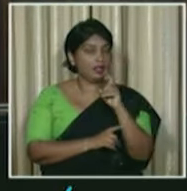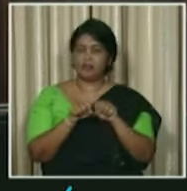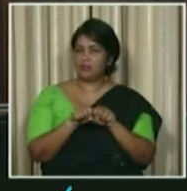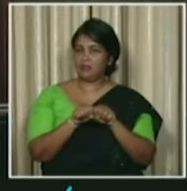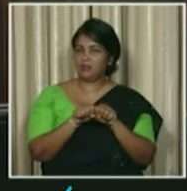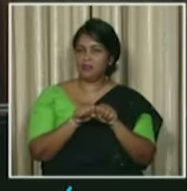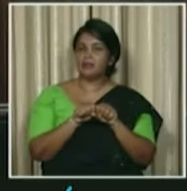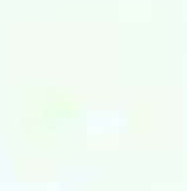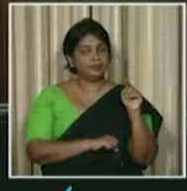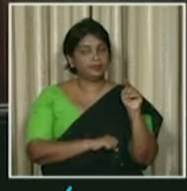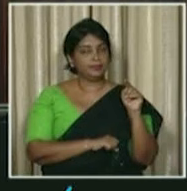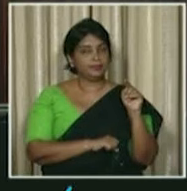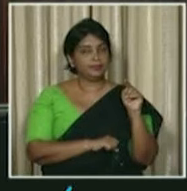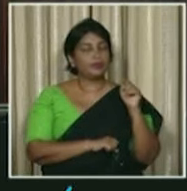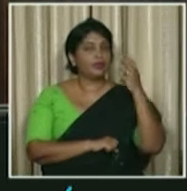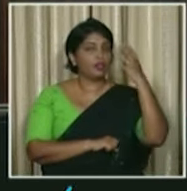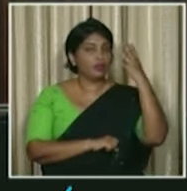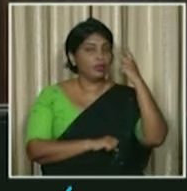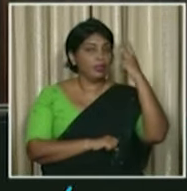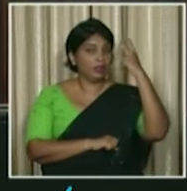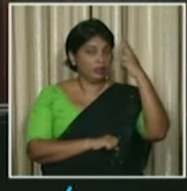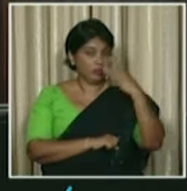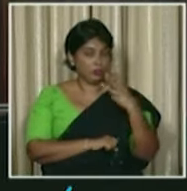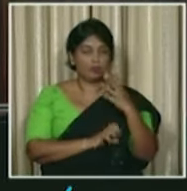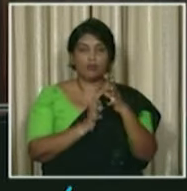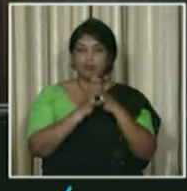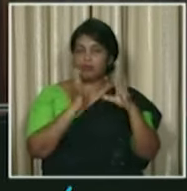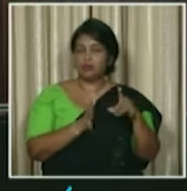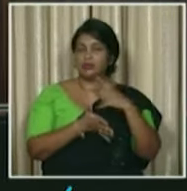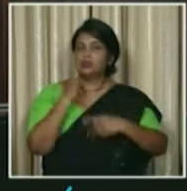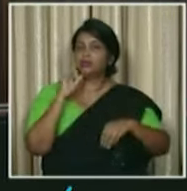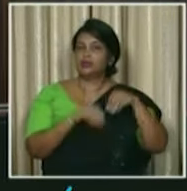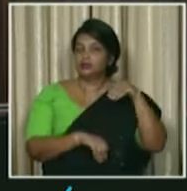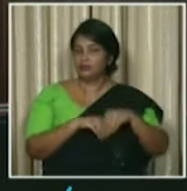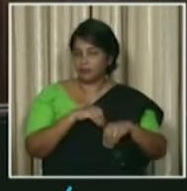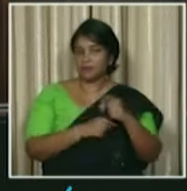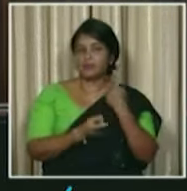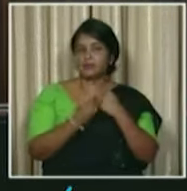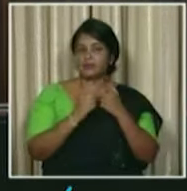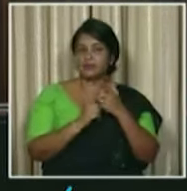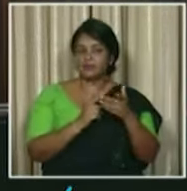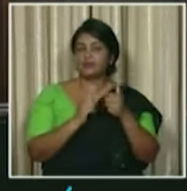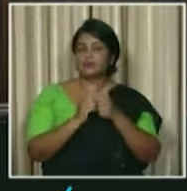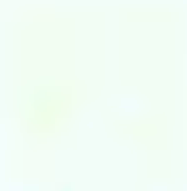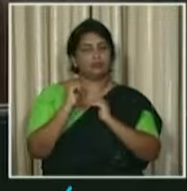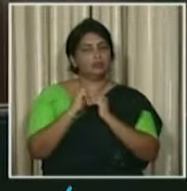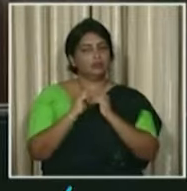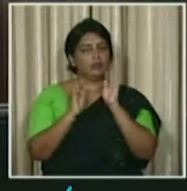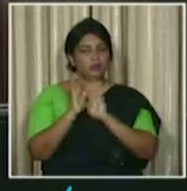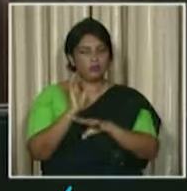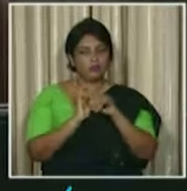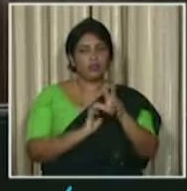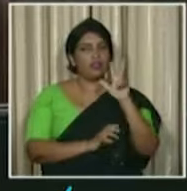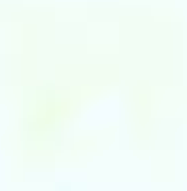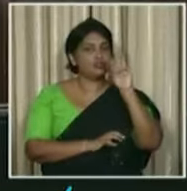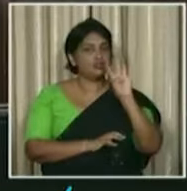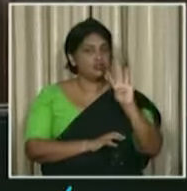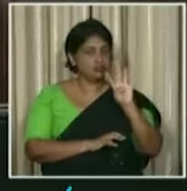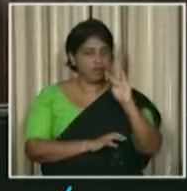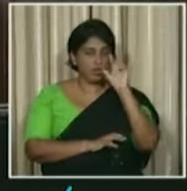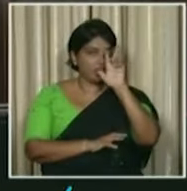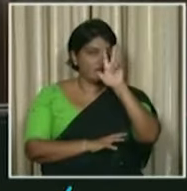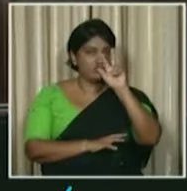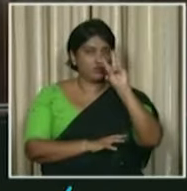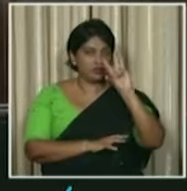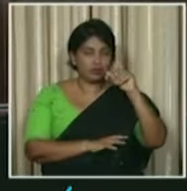උල්ලංඝනය කරන අතර 3/2 බහුතරයකින් එම ජනමත විචාරණකින් එය අනුමත කළ යුතුය. 83 7